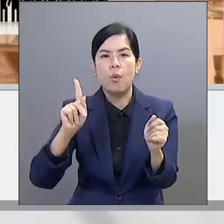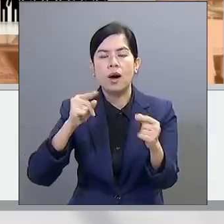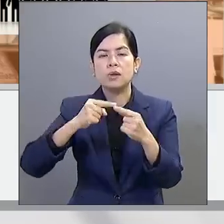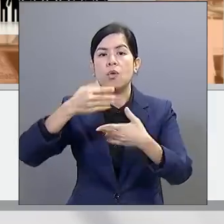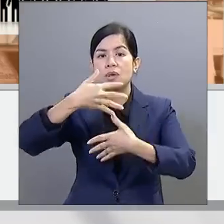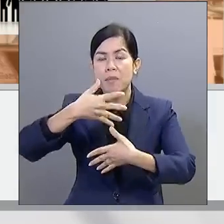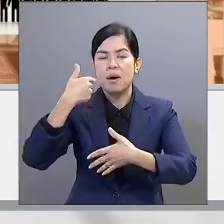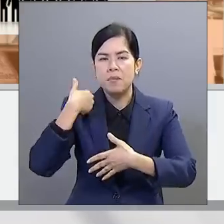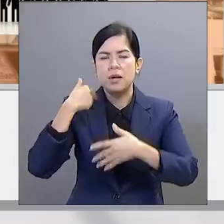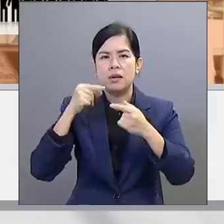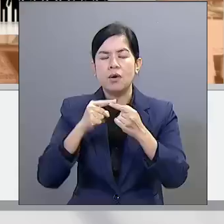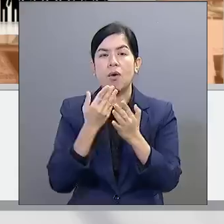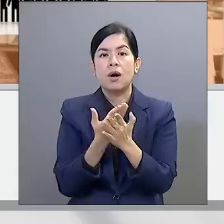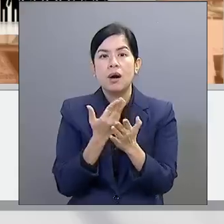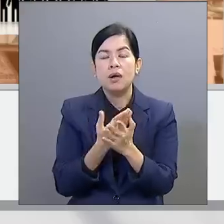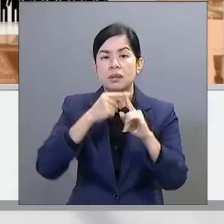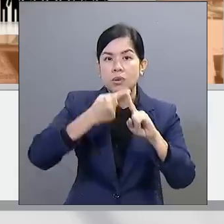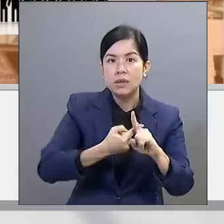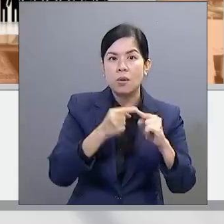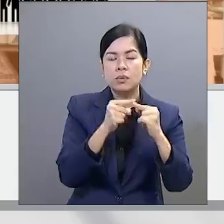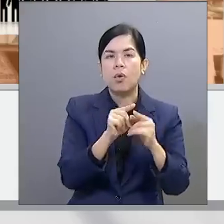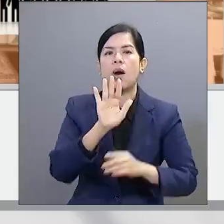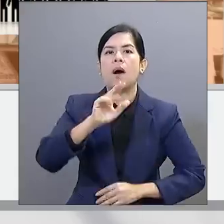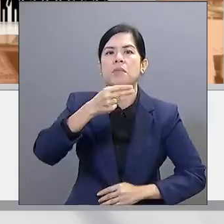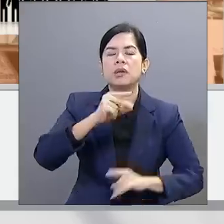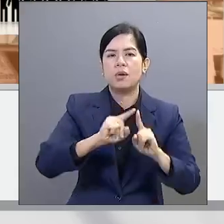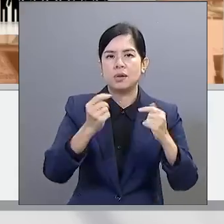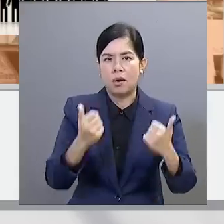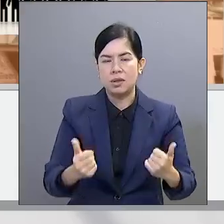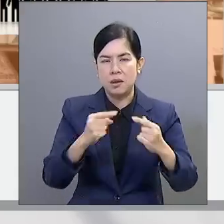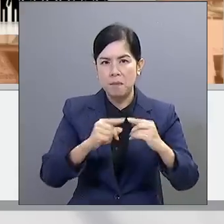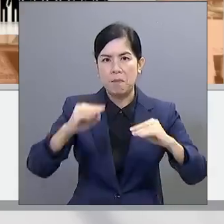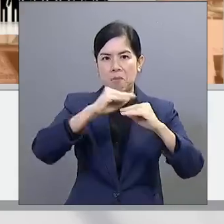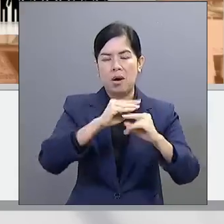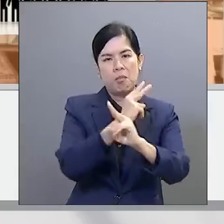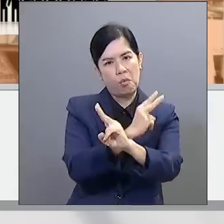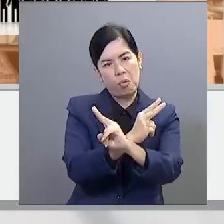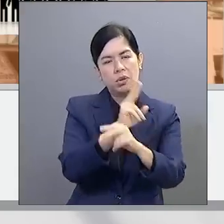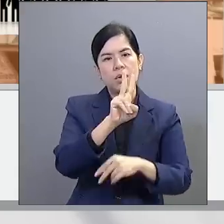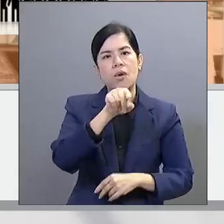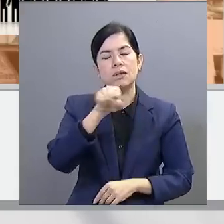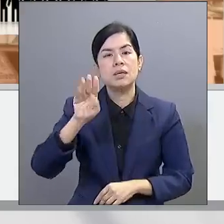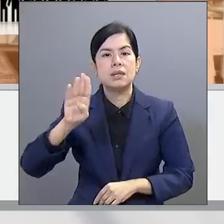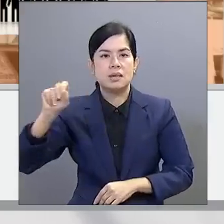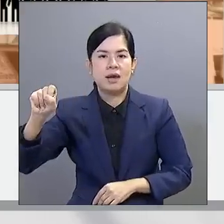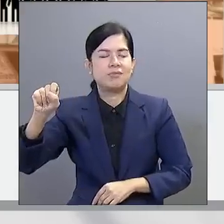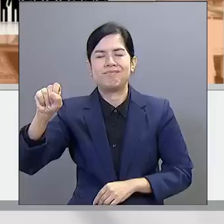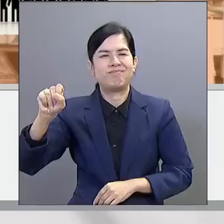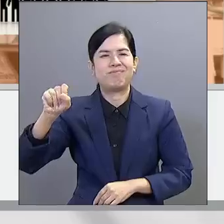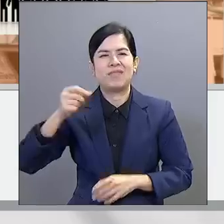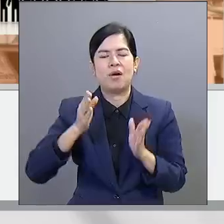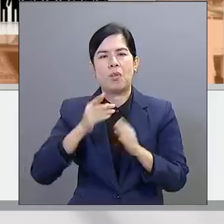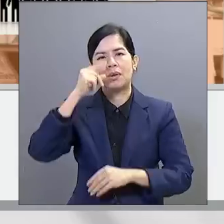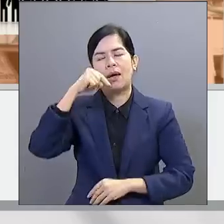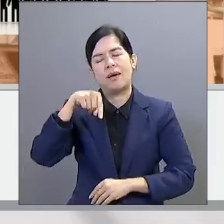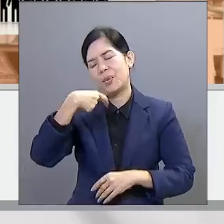เช่ากันอยู่ที่ 50,000 บาทกับกระโดดขึ้นมาเป็น 2-400,000 บาทต่อเดือนค่ะแน่นอนว่าคนไทยไปไม่ถึงละค่ะ